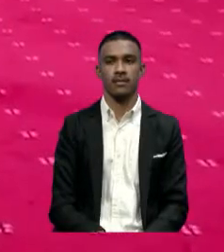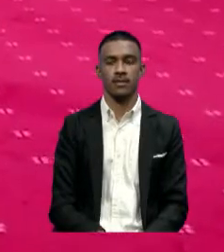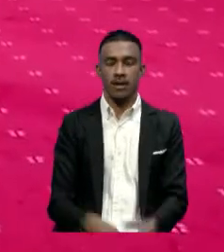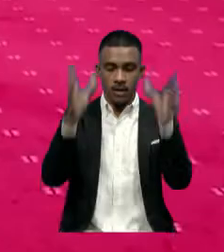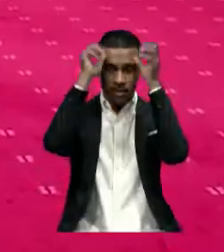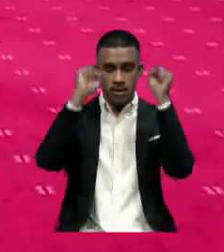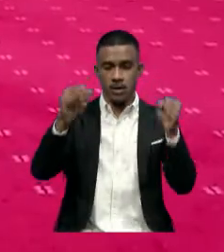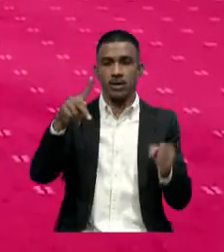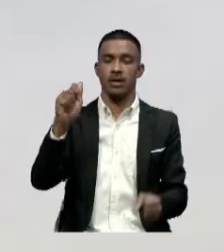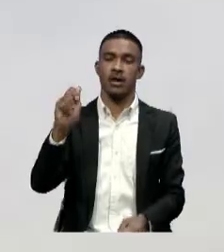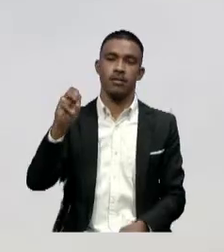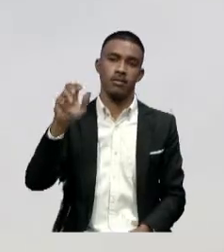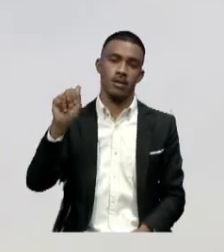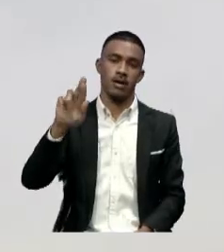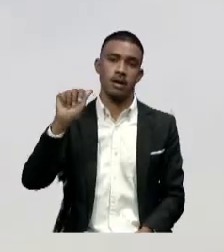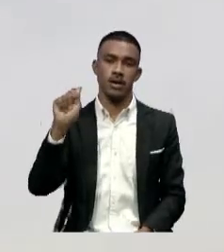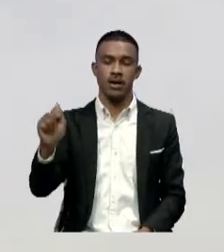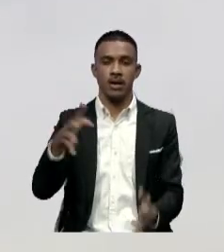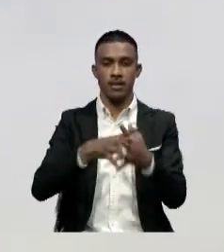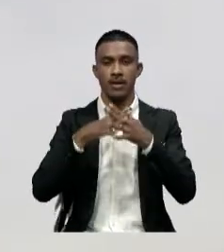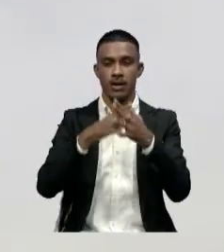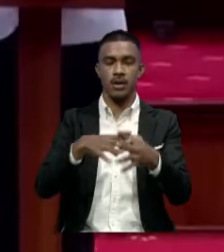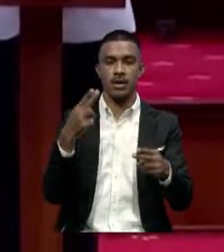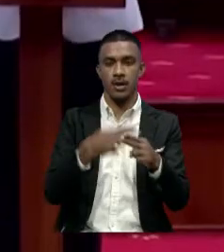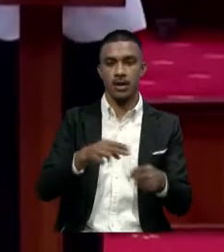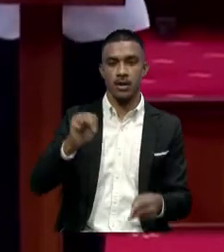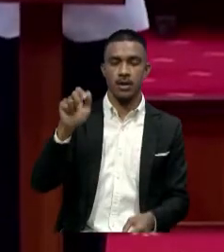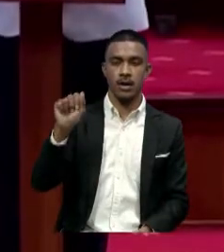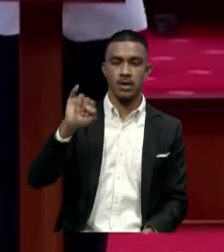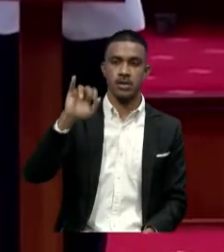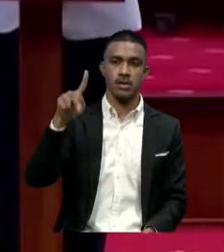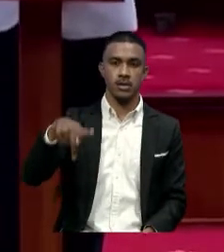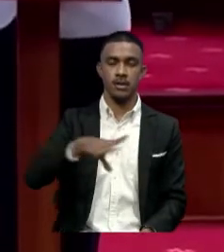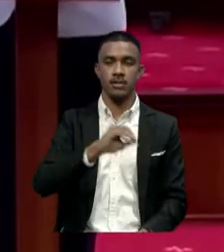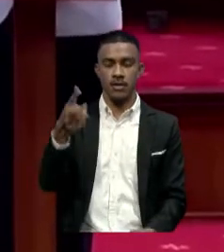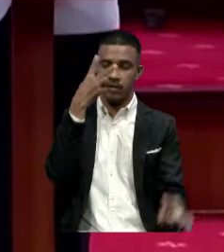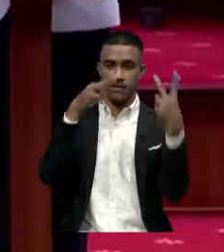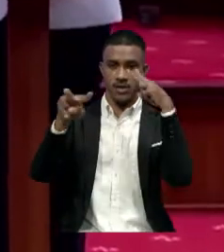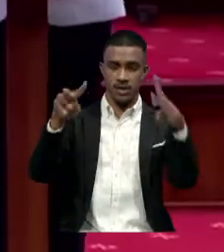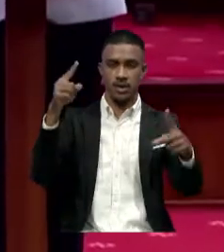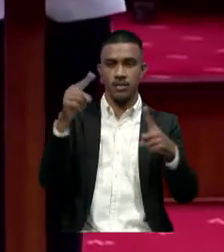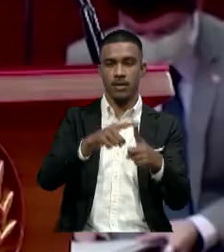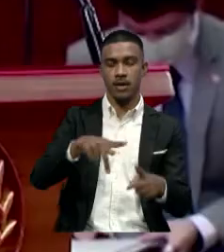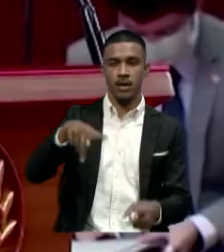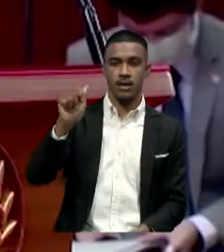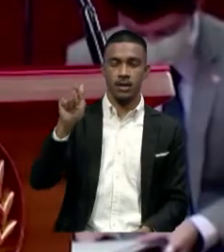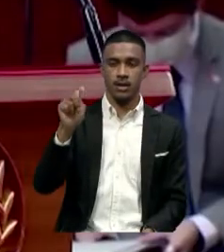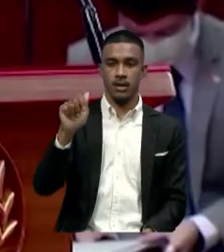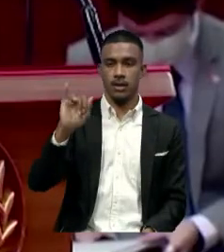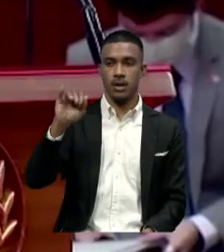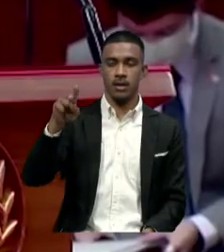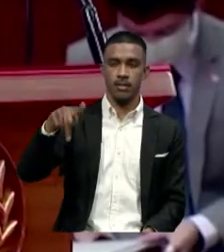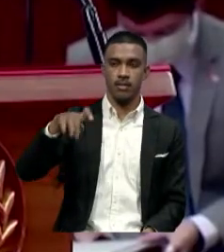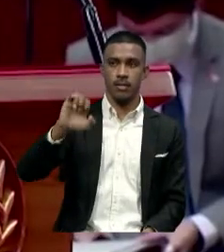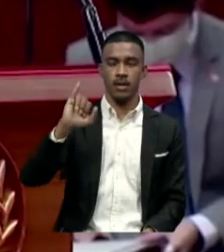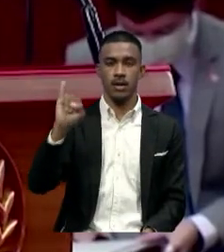Presidente Câmara de Deputados dos Estados Unidos d'Amèrica, Nancy Pelosi, atole hirakne, ban hira visita ba Taipei, ne behetan crítica husisina.